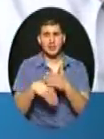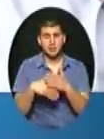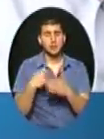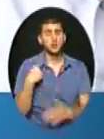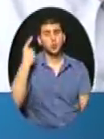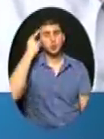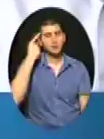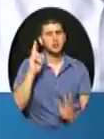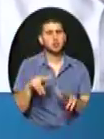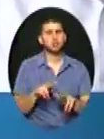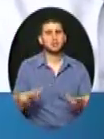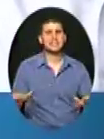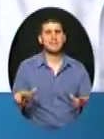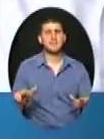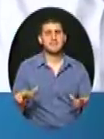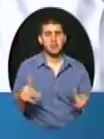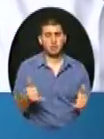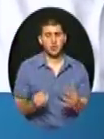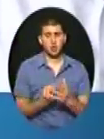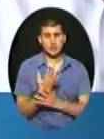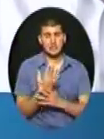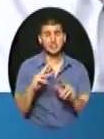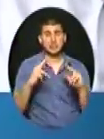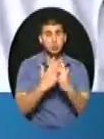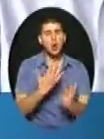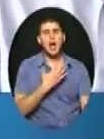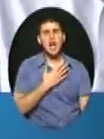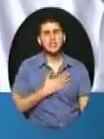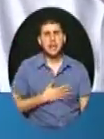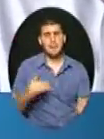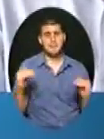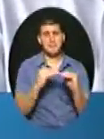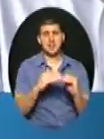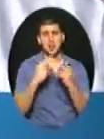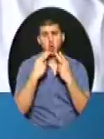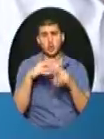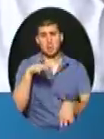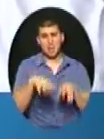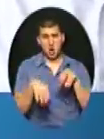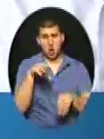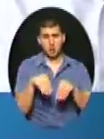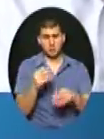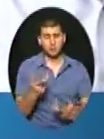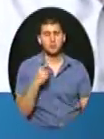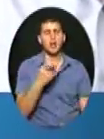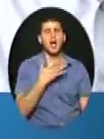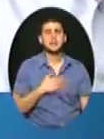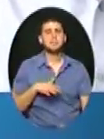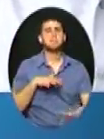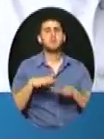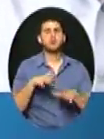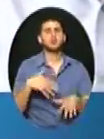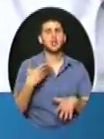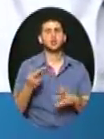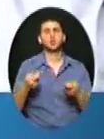נדמה לי שנוצרה סיטואציה שבה הציבור רצה על פי תוצאות הבחירות לא על פי תוצאות המדגמים ממשלה שבה